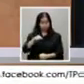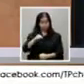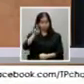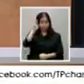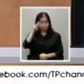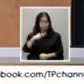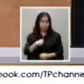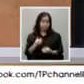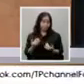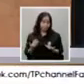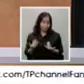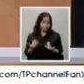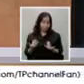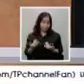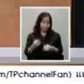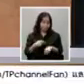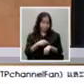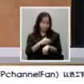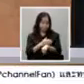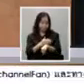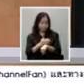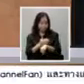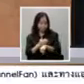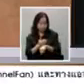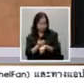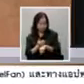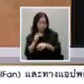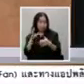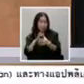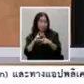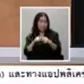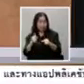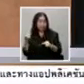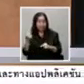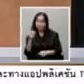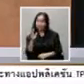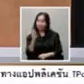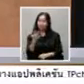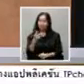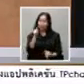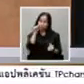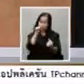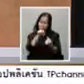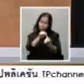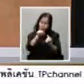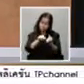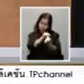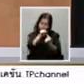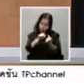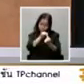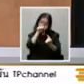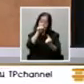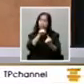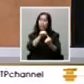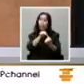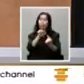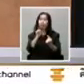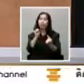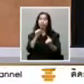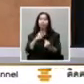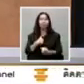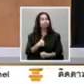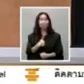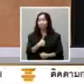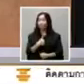อภิปรายมาหลายนาทีนึกว่าท่านจะเกริ่นนำแล้วก็เข้าสู่เรื่องอื่นแต่ท่านก็ยังจมอยู่เรื่องเดิมนี้ฉะนั้นผมจะไม่อนุญาต